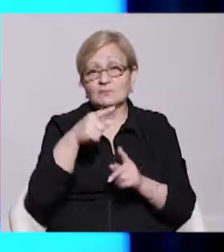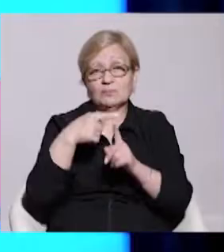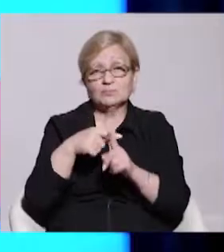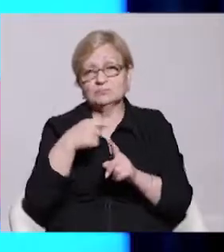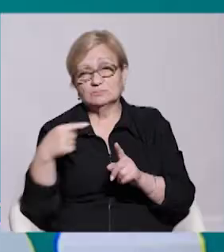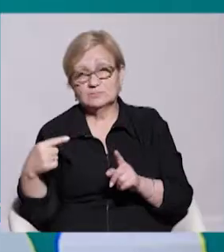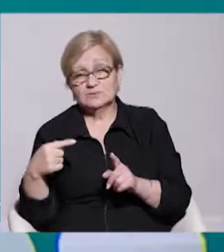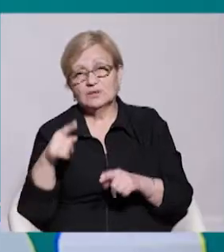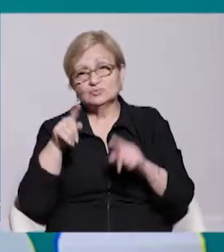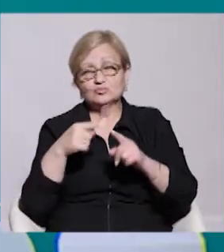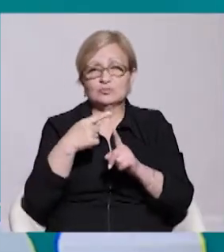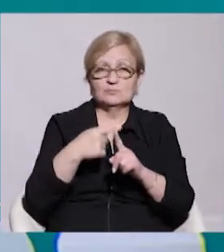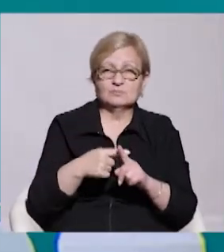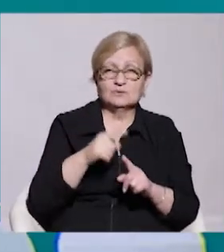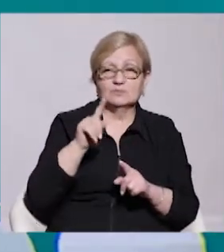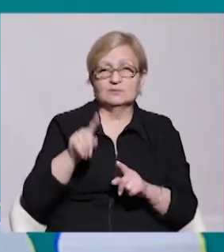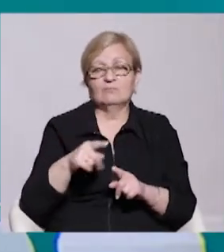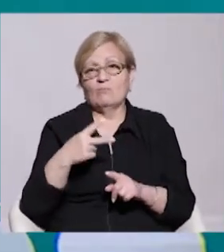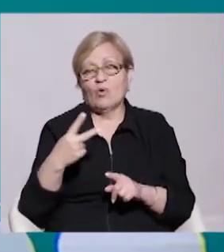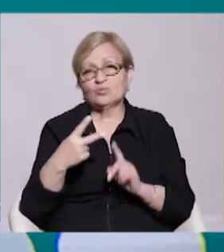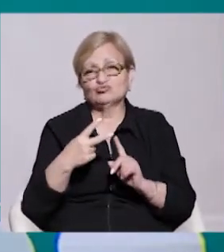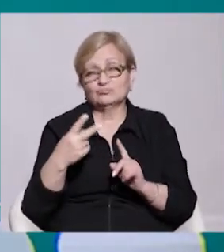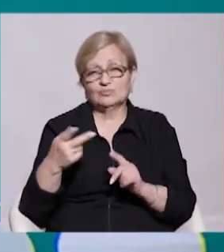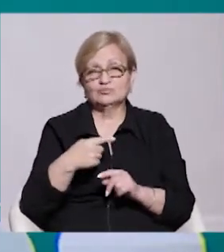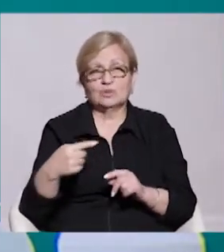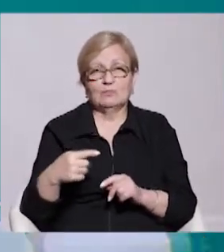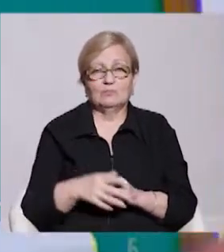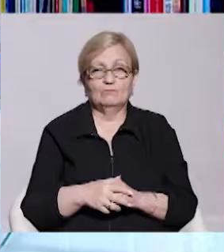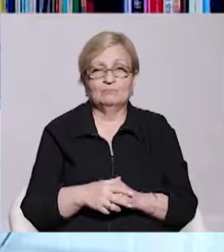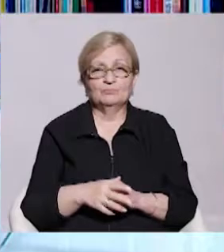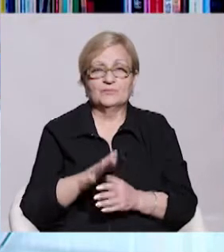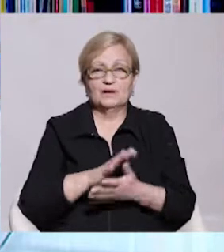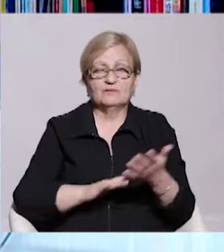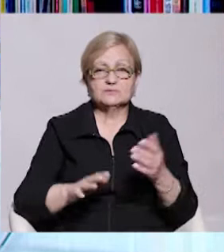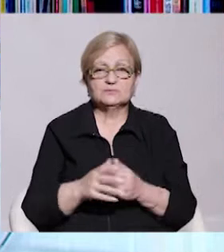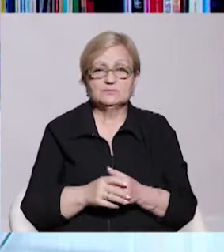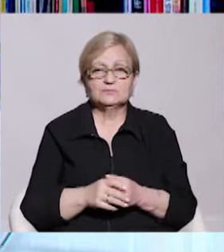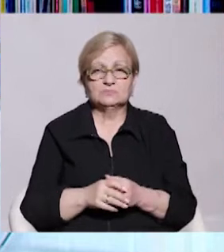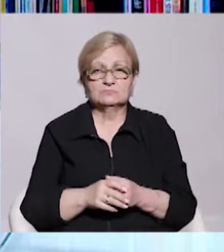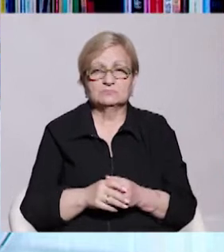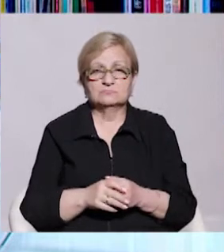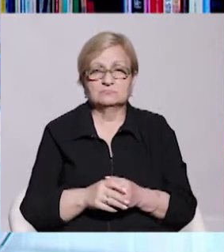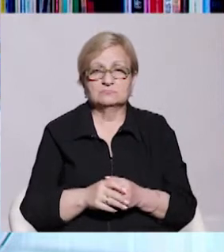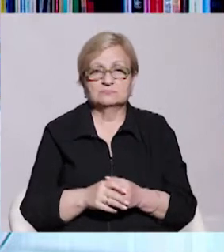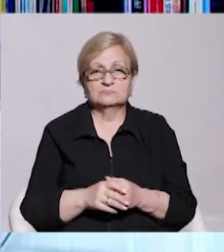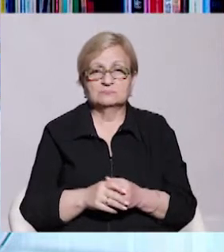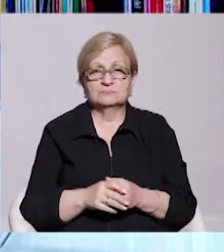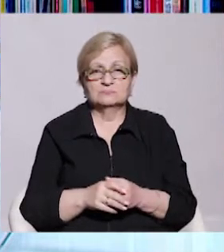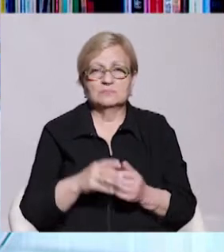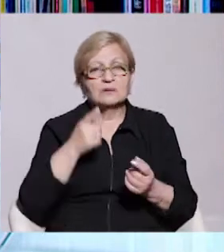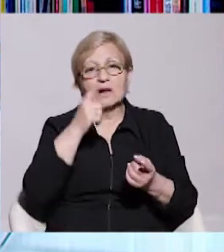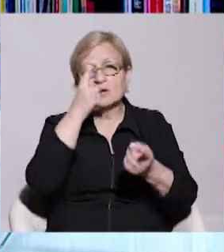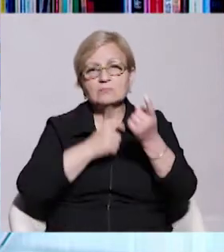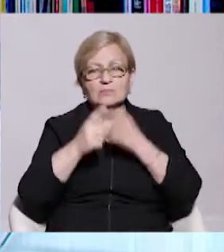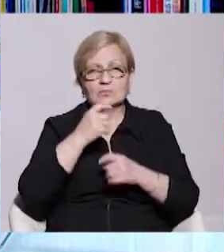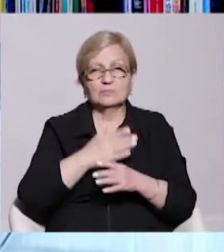ყოფილიყო ერთ შემთხვევაში მიმატება, მეორე შემთხვევაში გამოკლება. გავაგრძელოთ. ნახეთ, რა ინფორმაცია